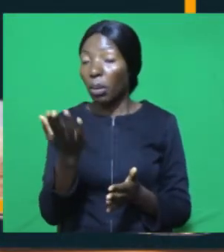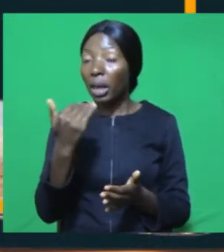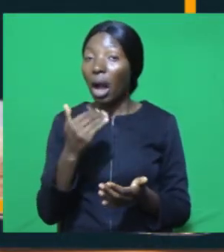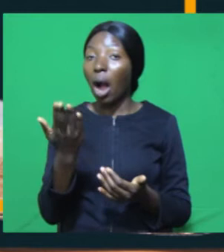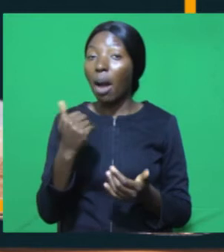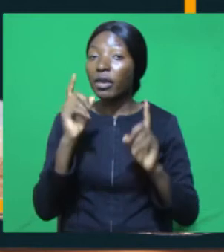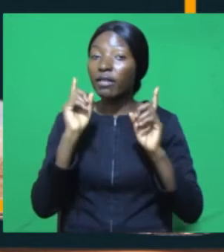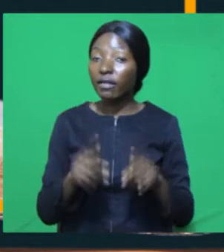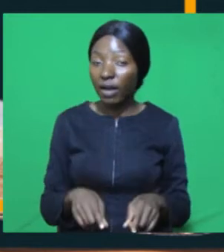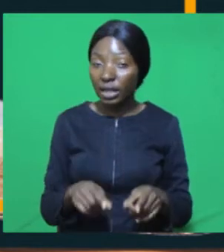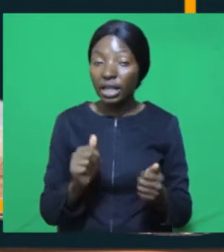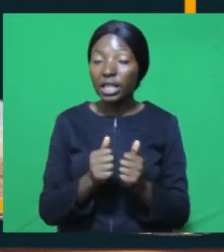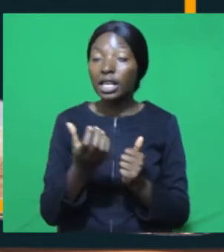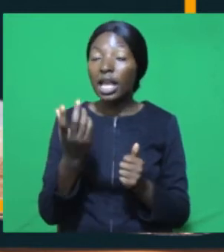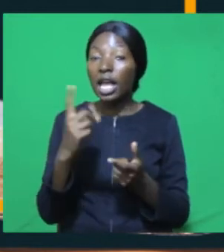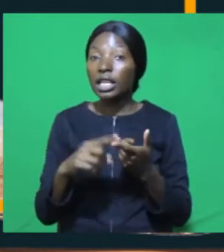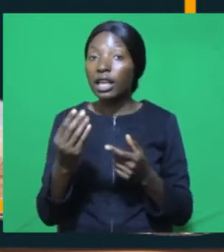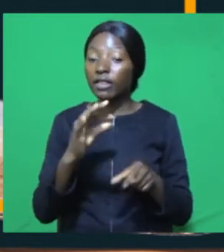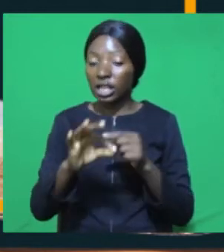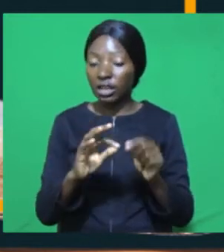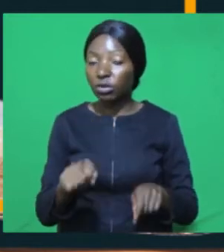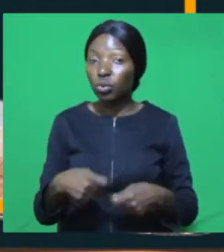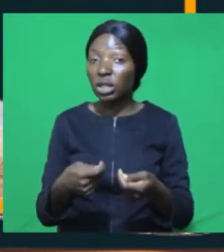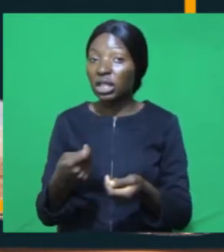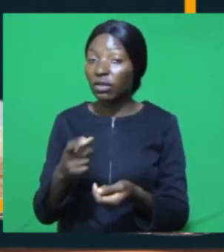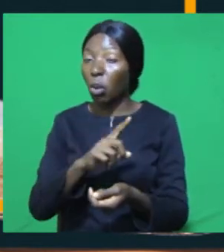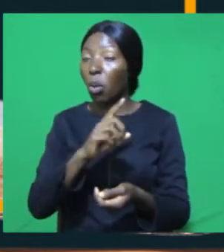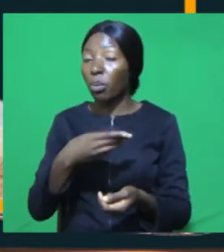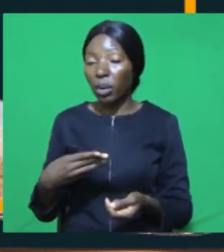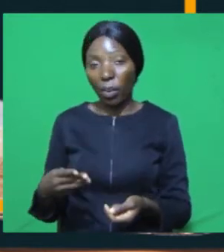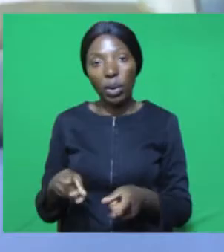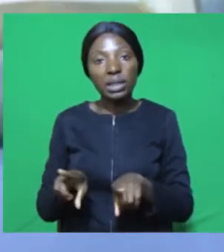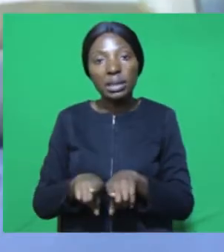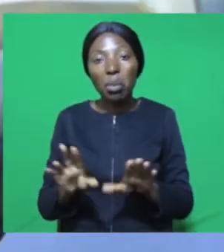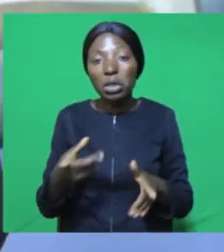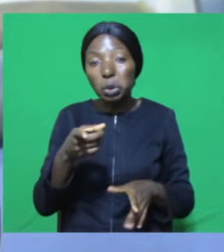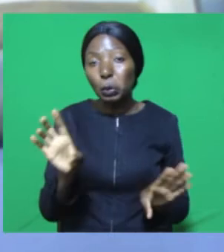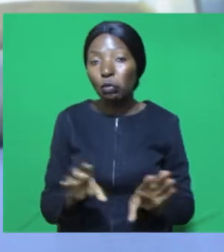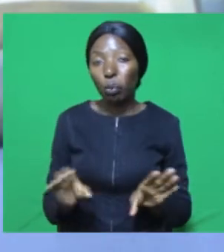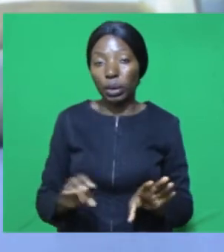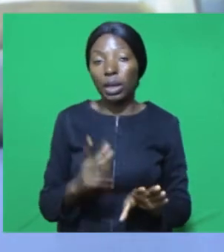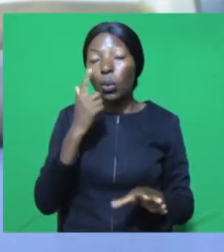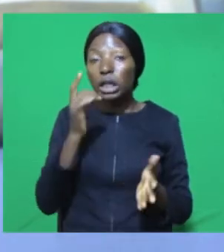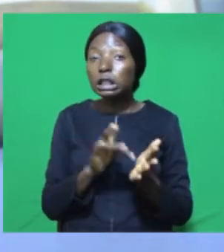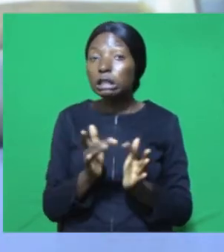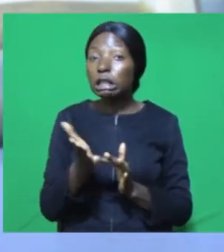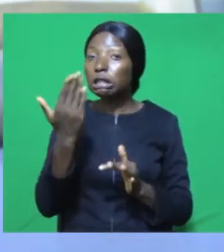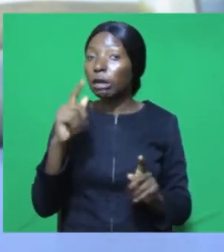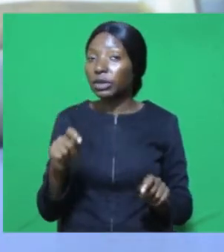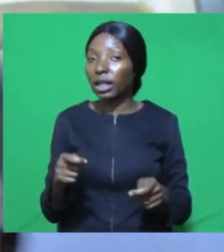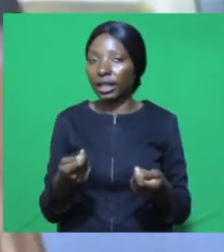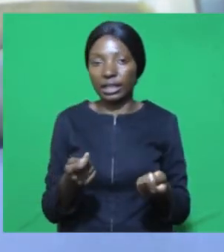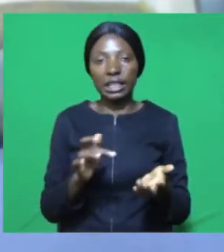ndinokurumidza kuuya mubayiro wangu ndinawo kuti ndipe mumwe nemumwe sezvaakabata saka Jesu paanozouya